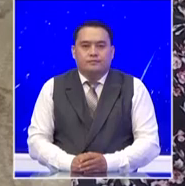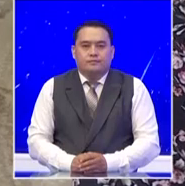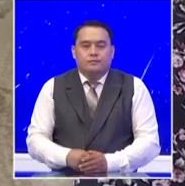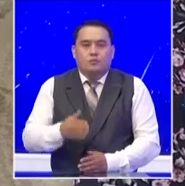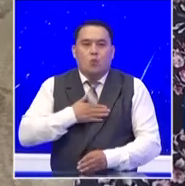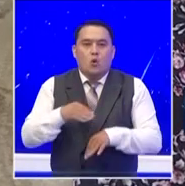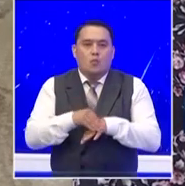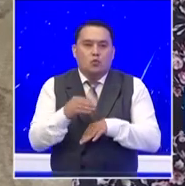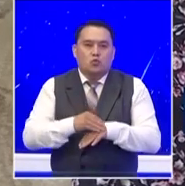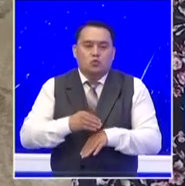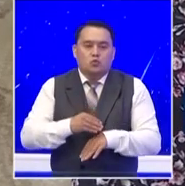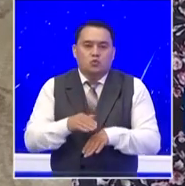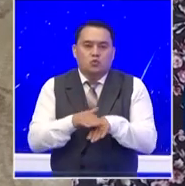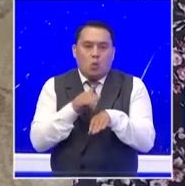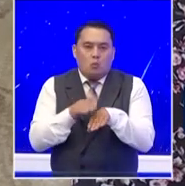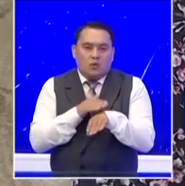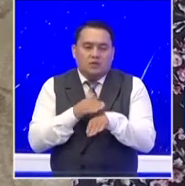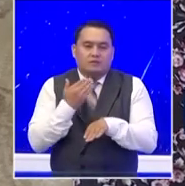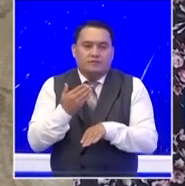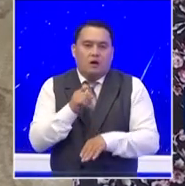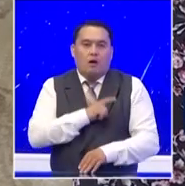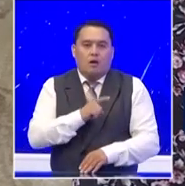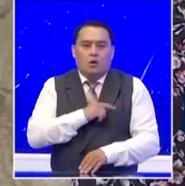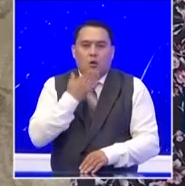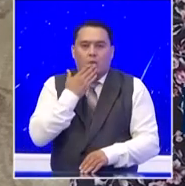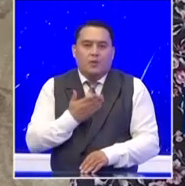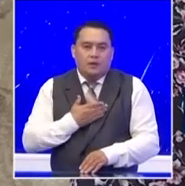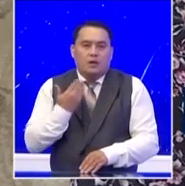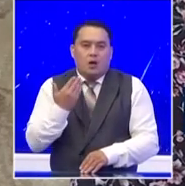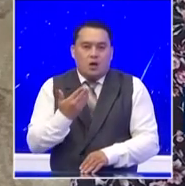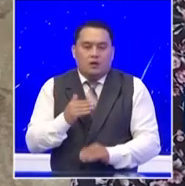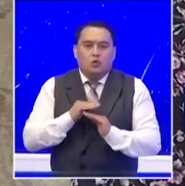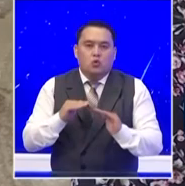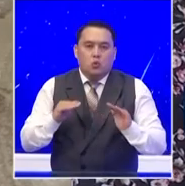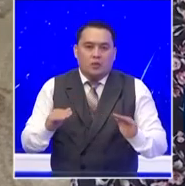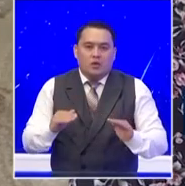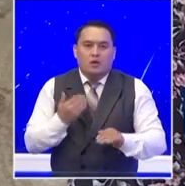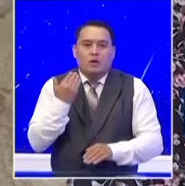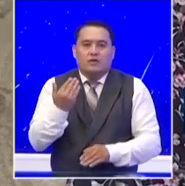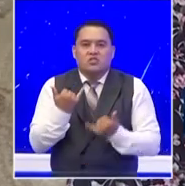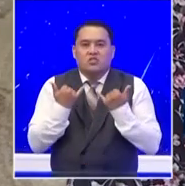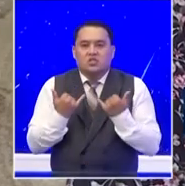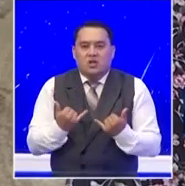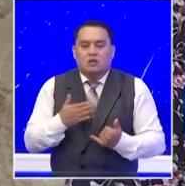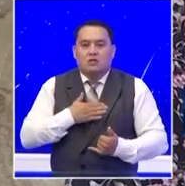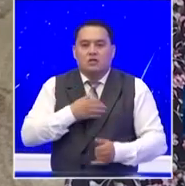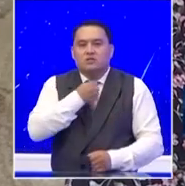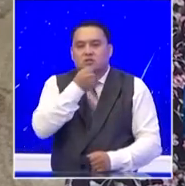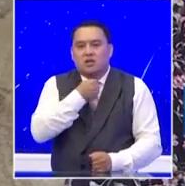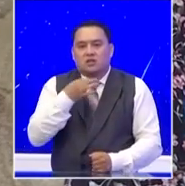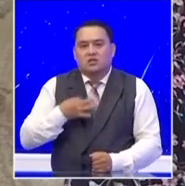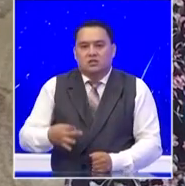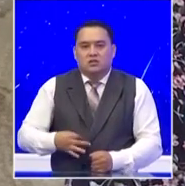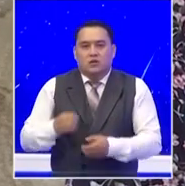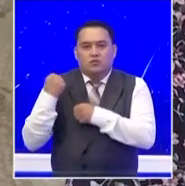Мой муж очень дружелюбный и отзывчивый. Именно за эти качества я его полюбила. Любит детей. Благодаря ему сейчас наш старший сын